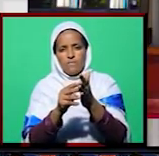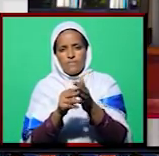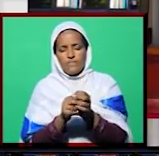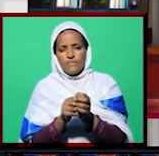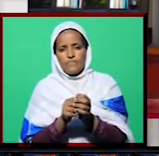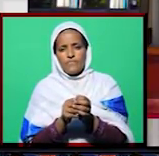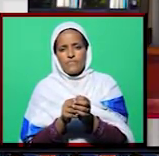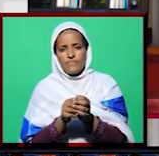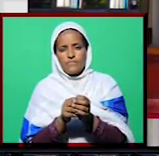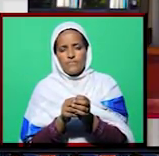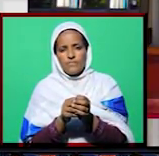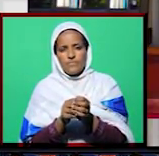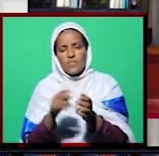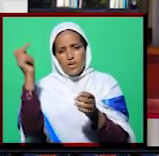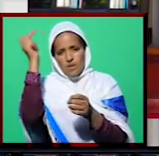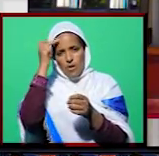ለምሳሌ